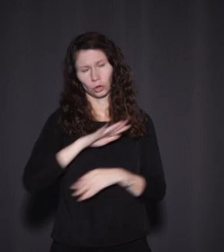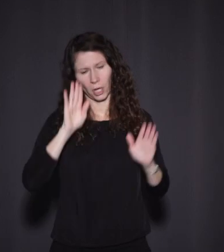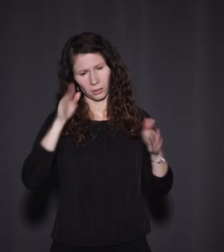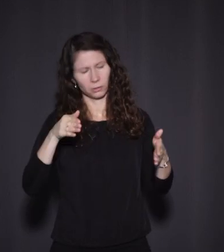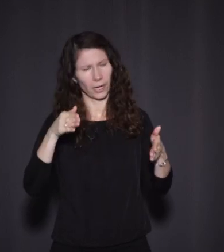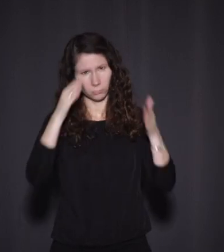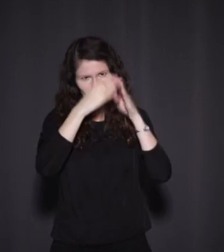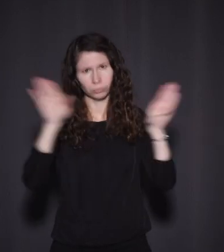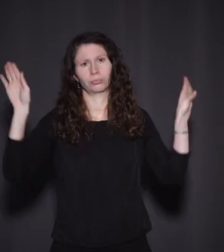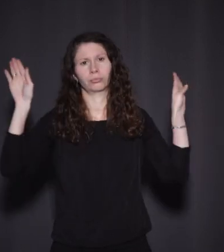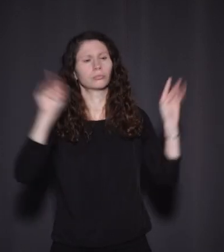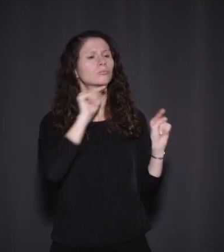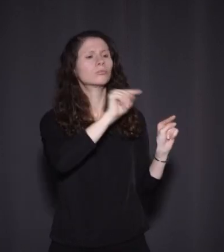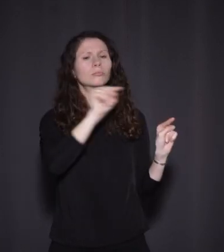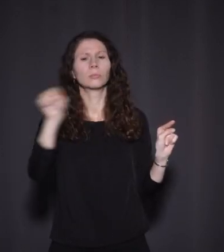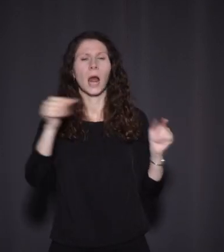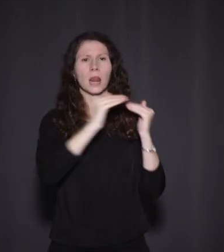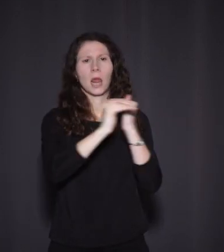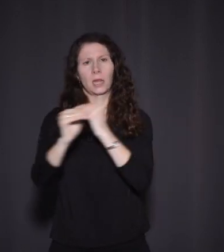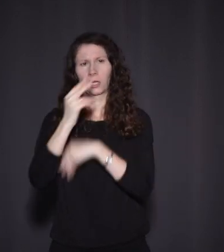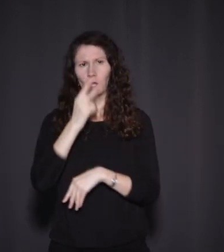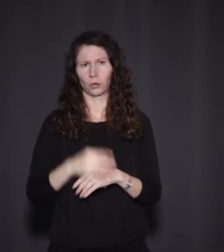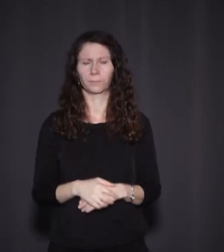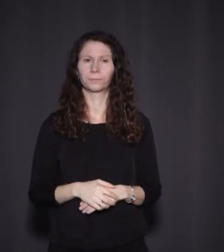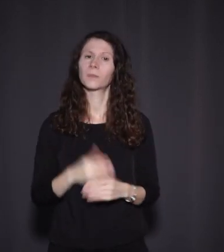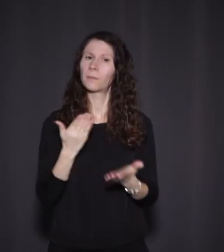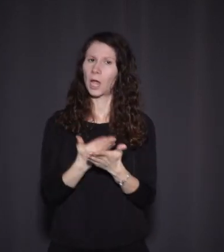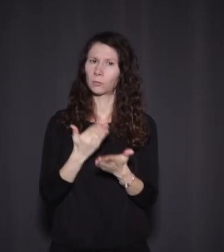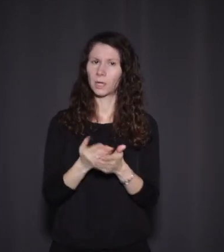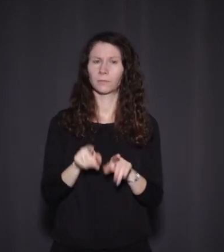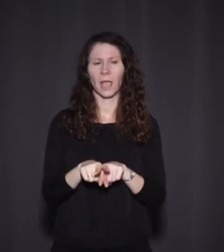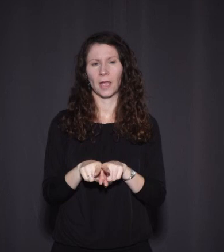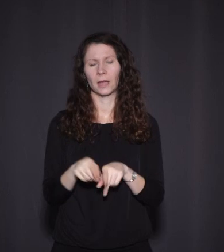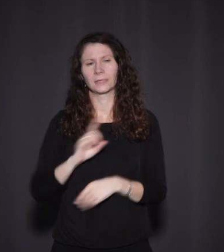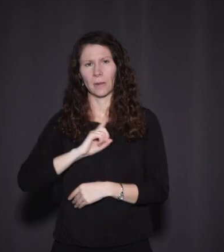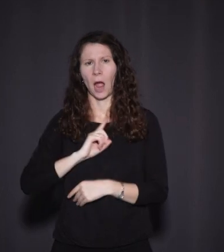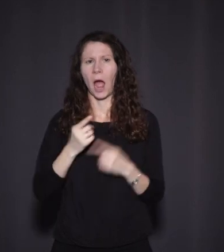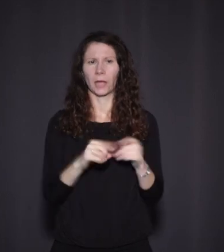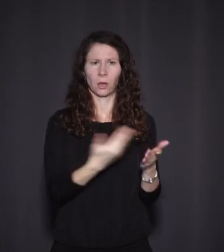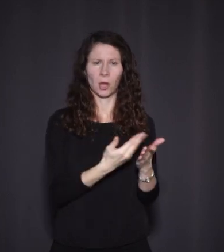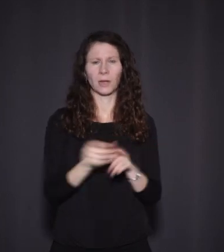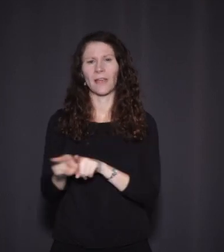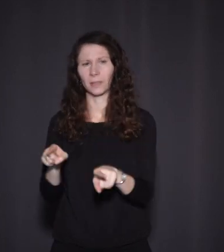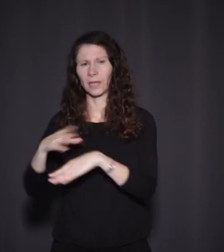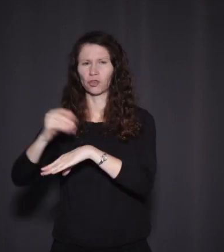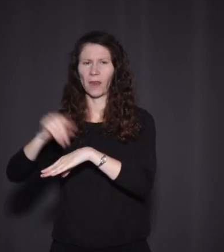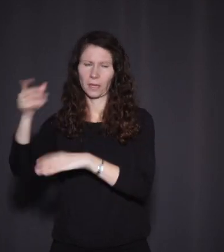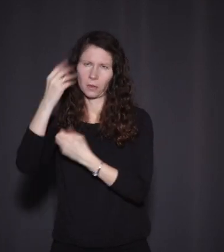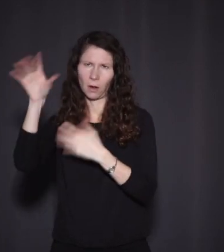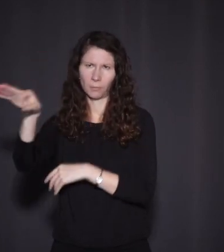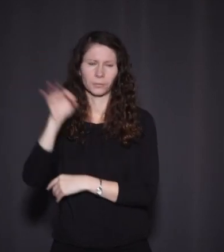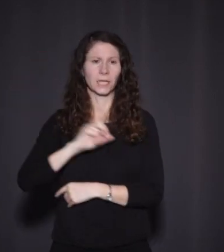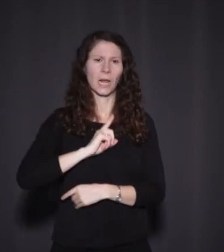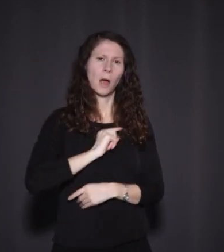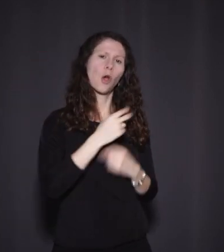zu werfen. Und da sieht man doch, bei dem Beispiel, was ich nehme, die FDP nimmt Schweden, das ist klar, das österreichische Modell.